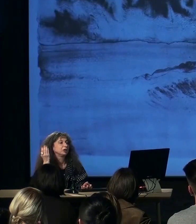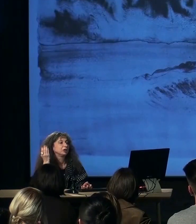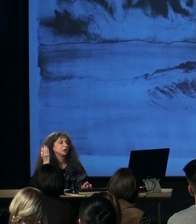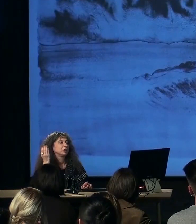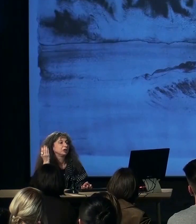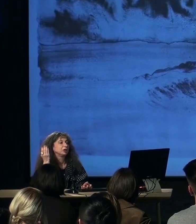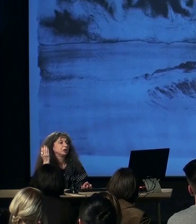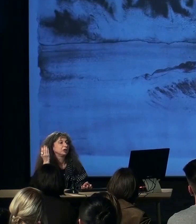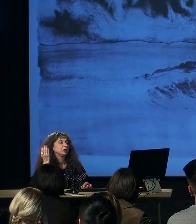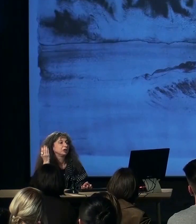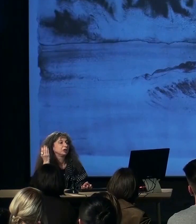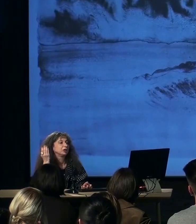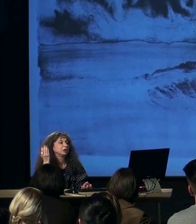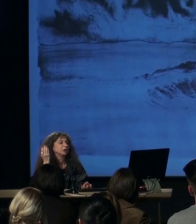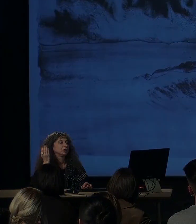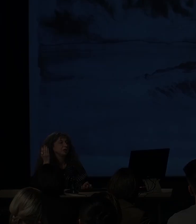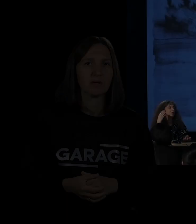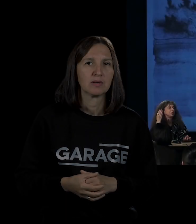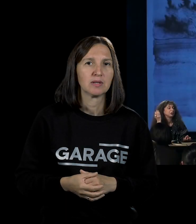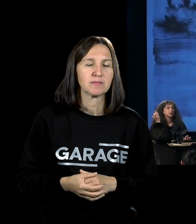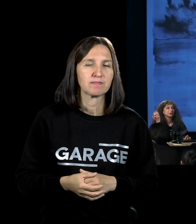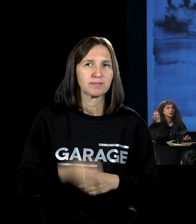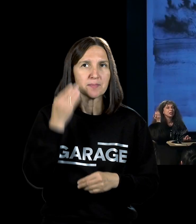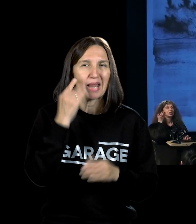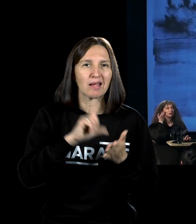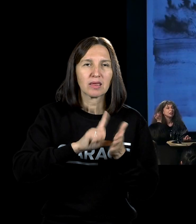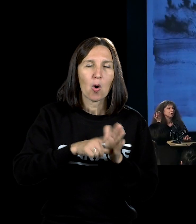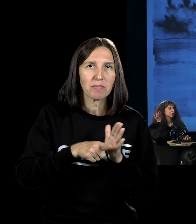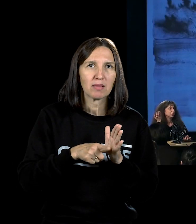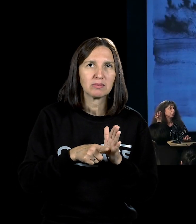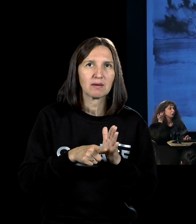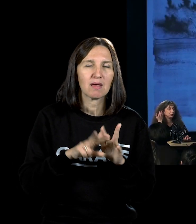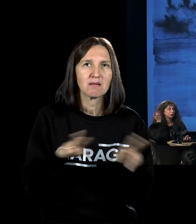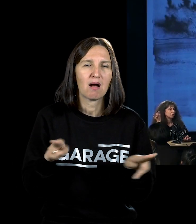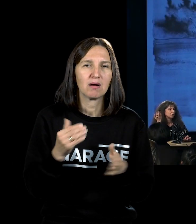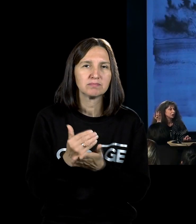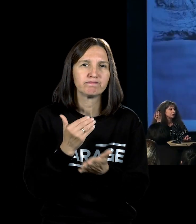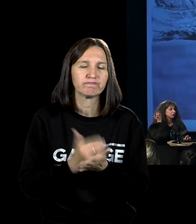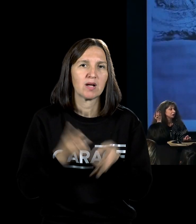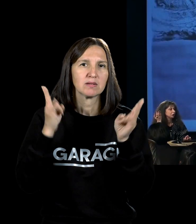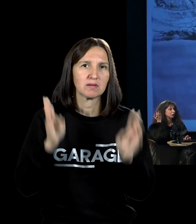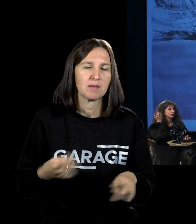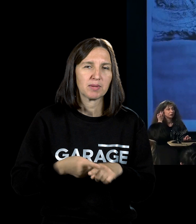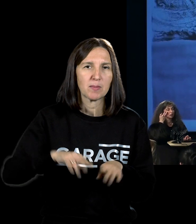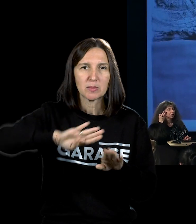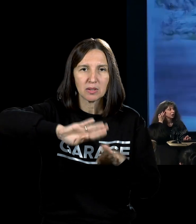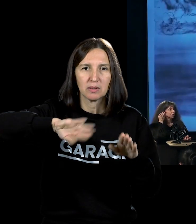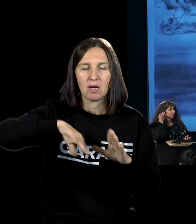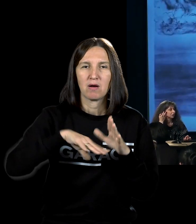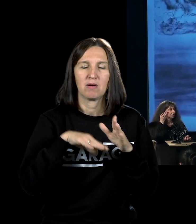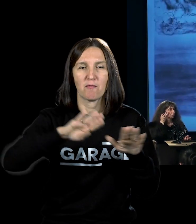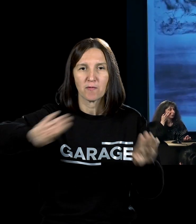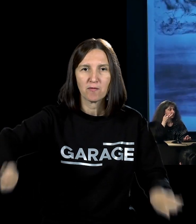полностью скрыто под черными пятнами. Геометрия оказывается следами катастроф, что это воронка от взрыва, что это